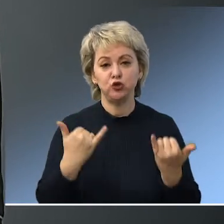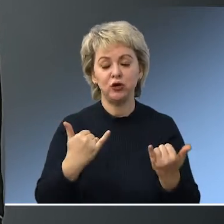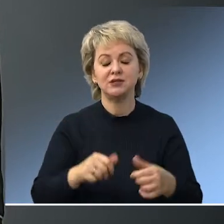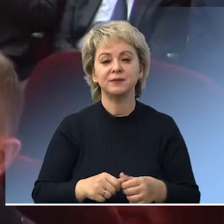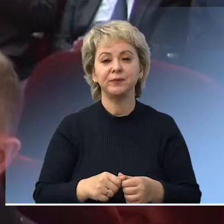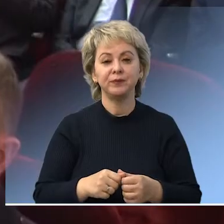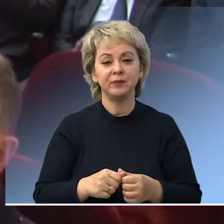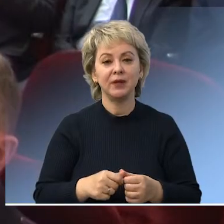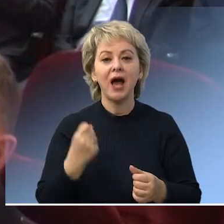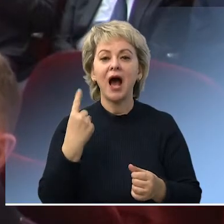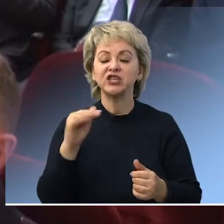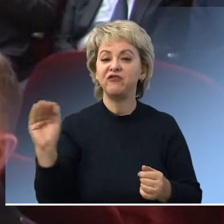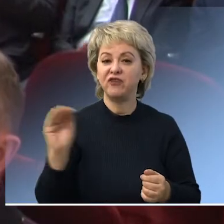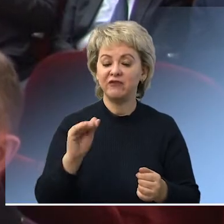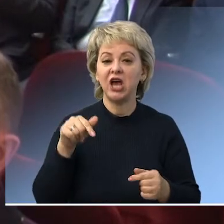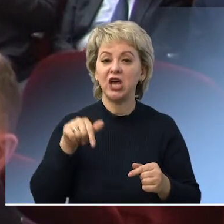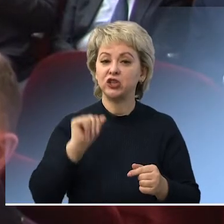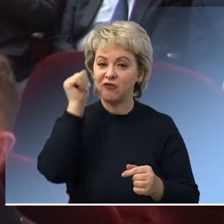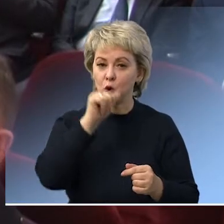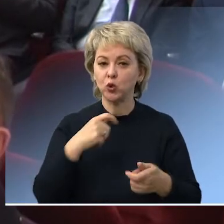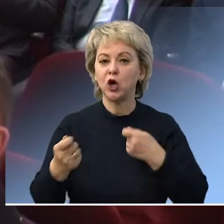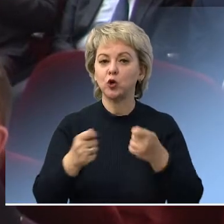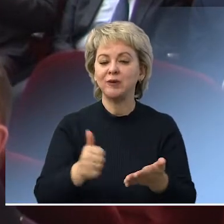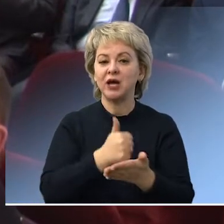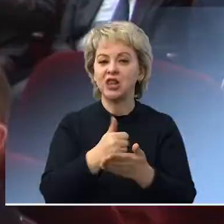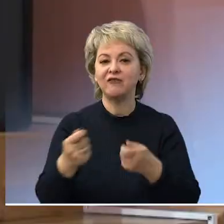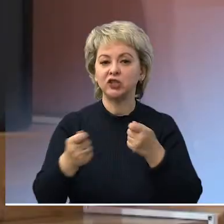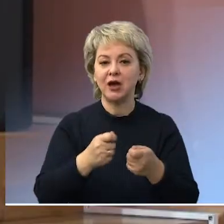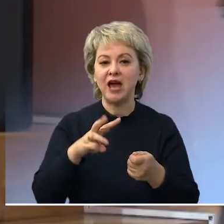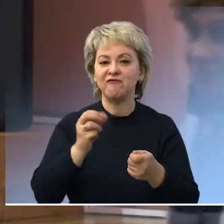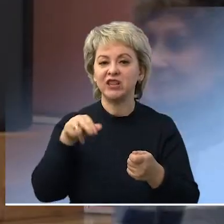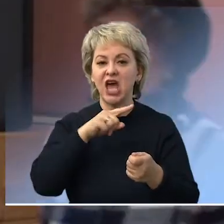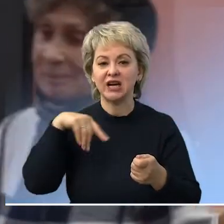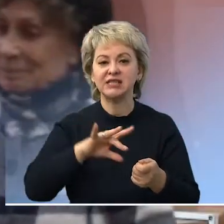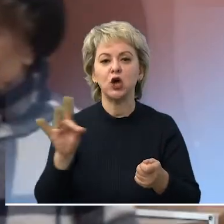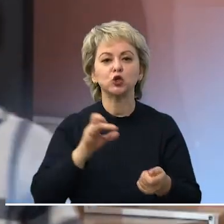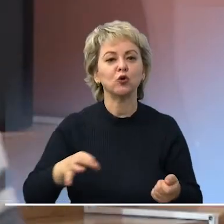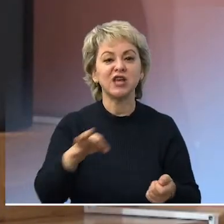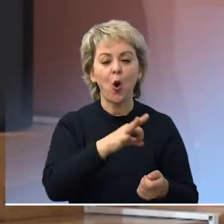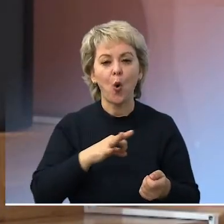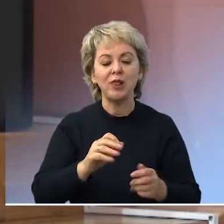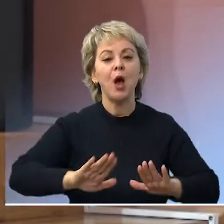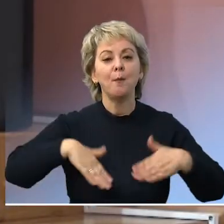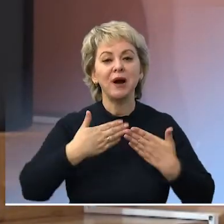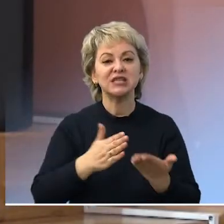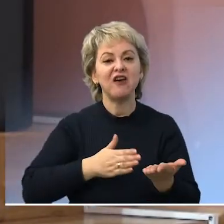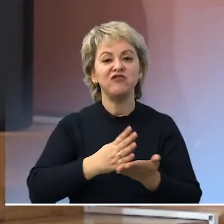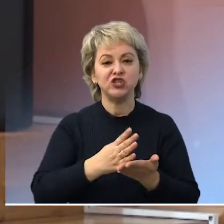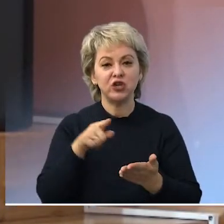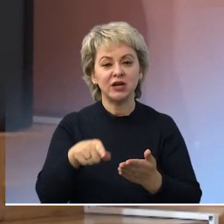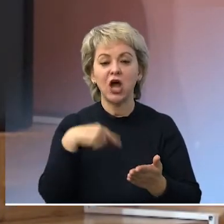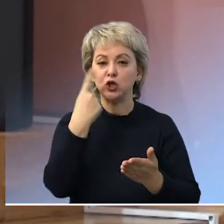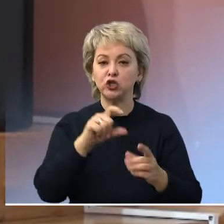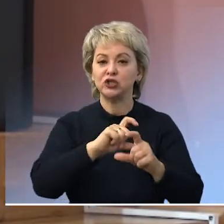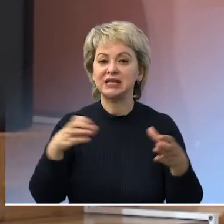сейчас. 11 февраля текущего года руководство Главного управления МВД России по Ростовской области поздравило ветеранов